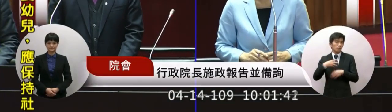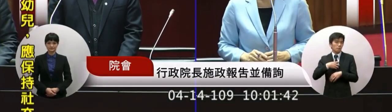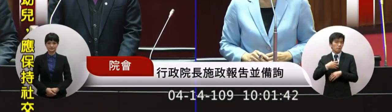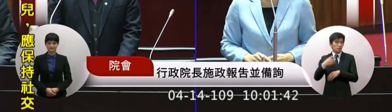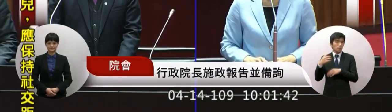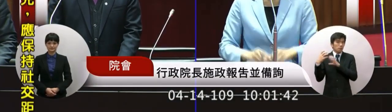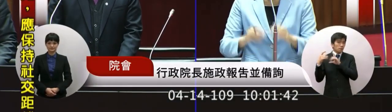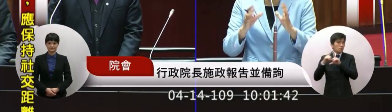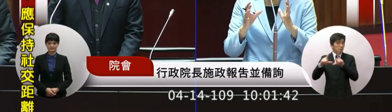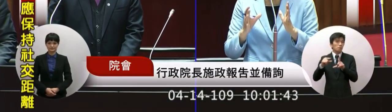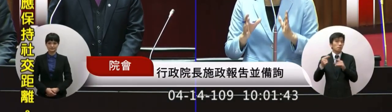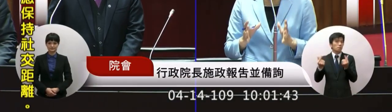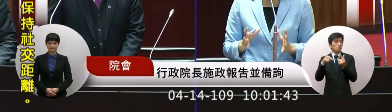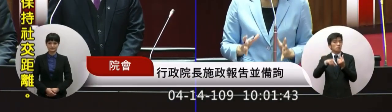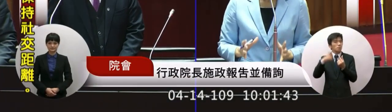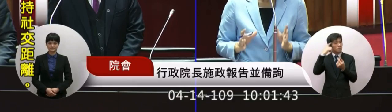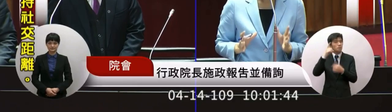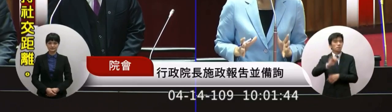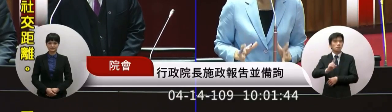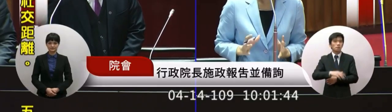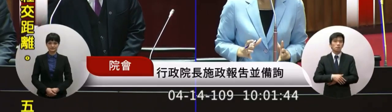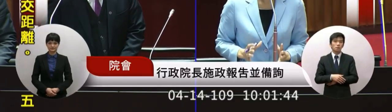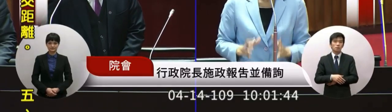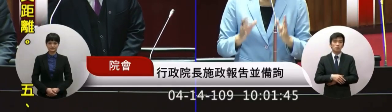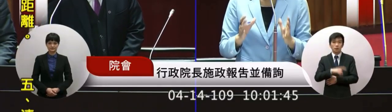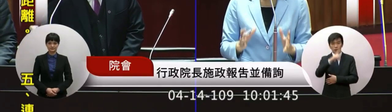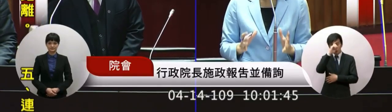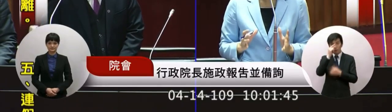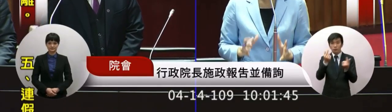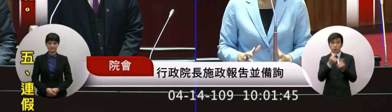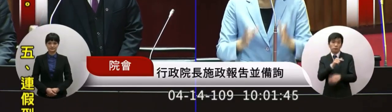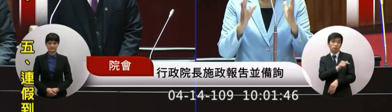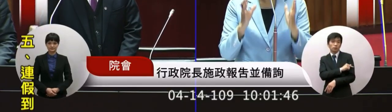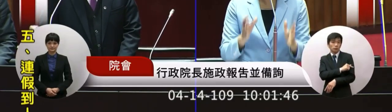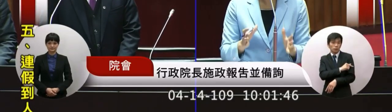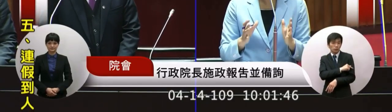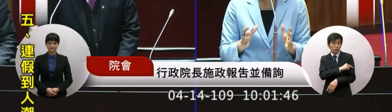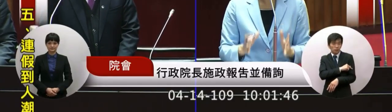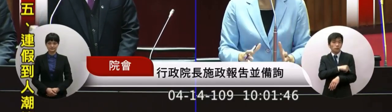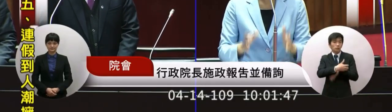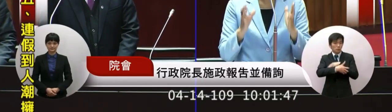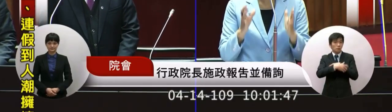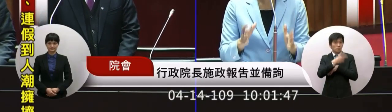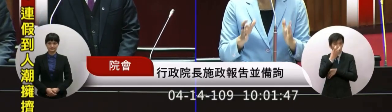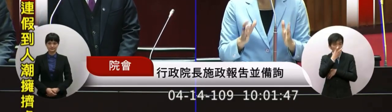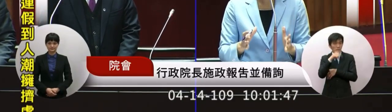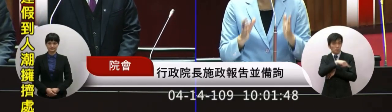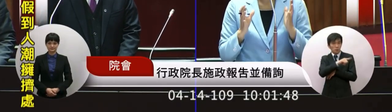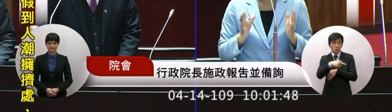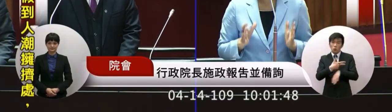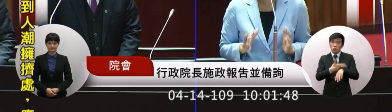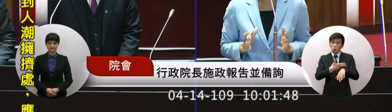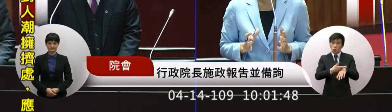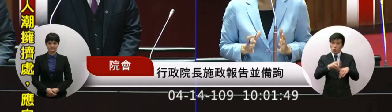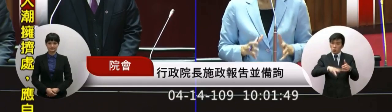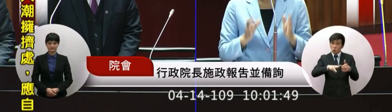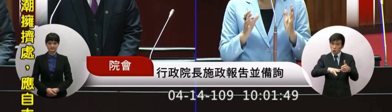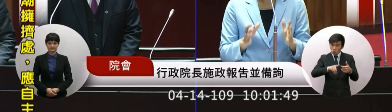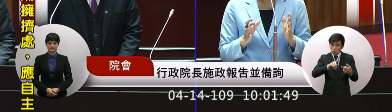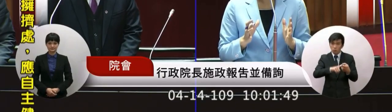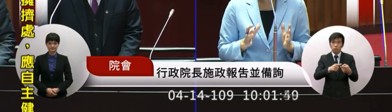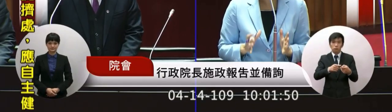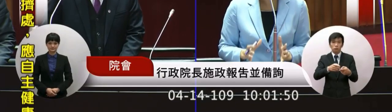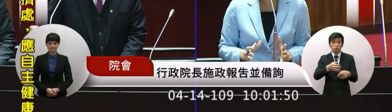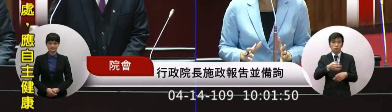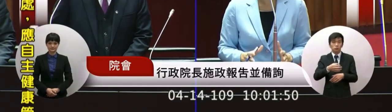做护理佐理员？就是让我们的康复能够有专业的工位保健，